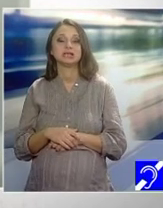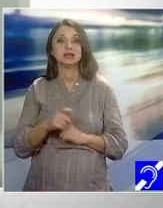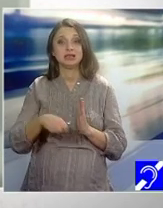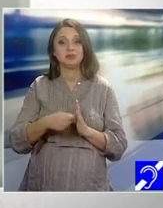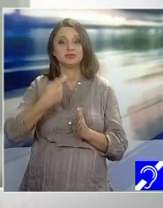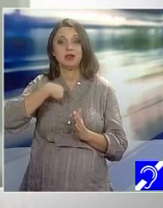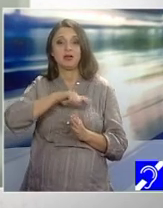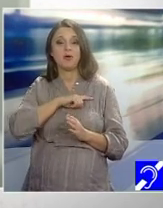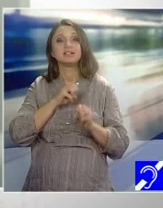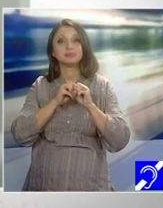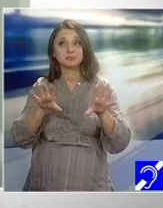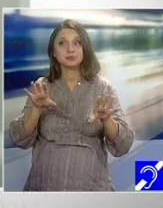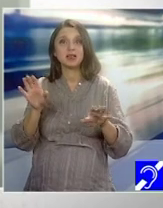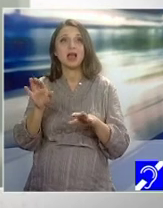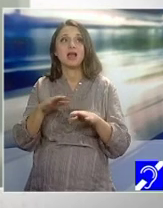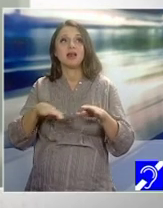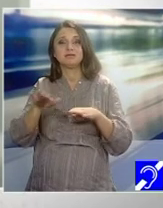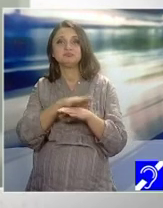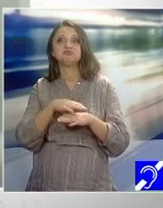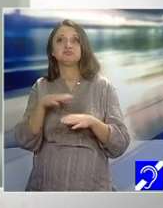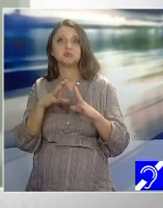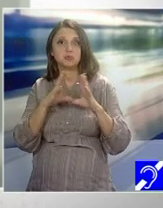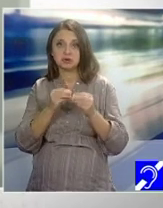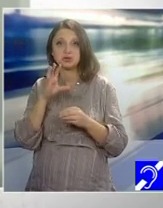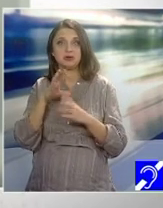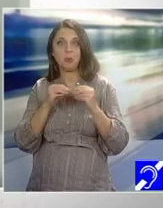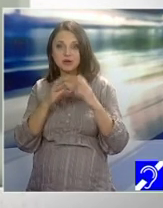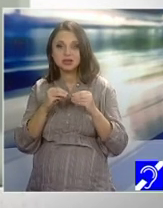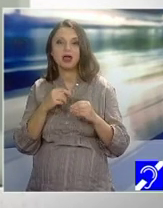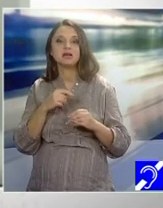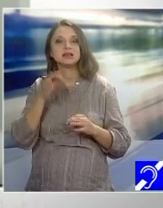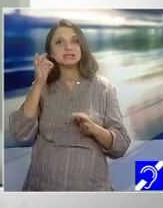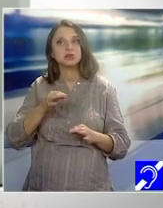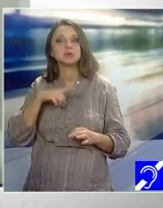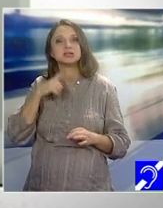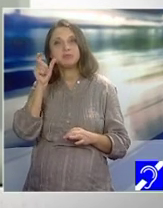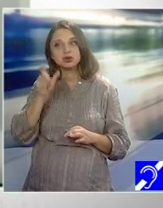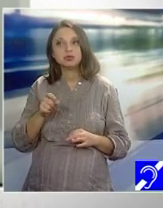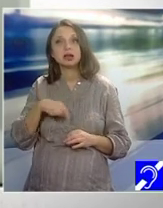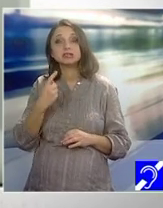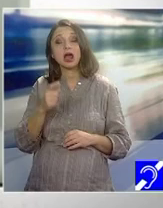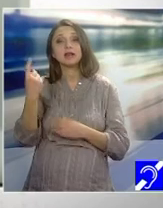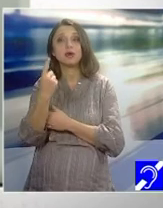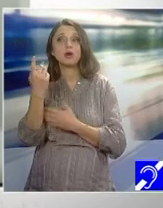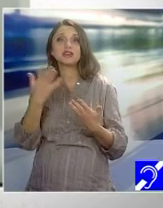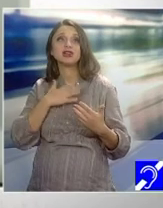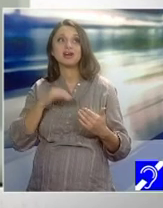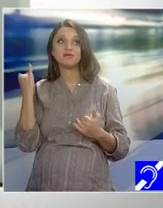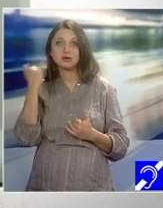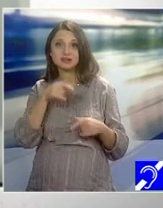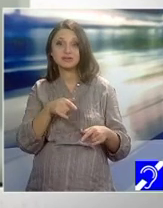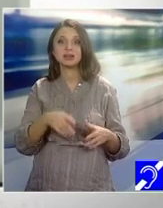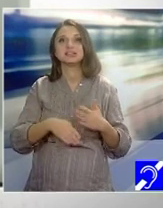se difuzează la nivel național și sunt absolut convins că sunt persoane din alte localități, nu doar din Cluj, care vor să vină